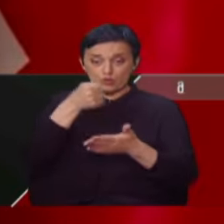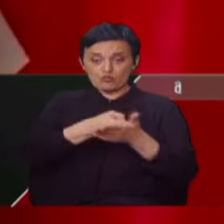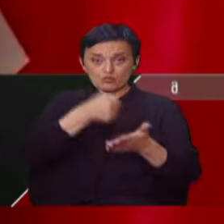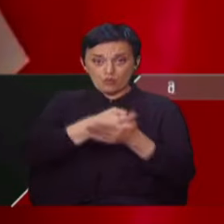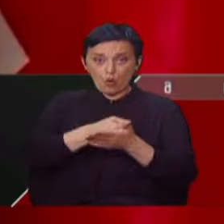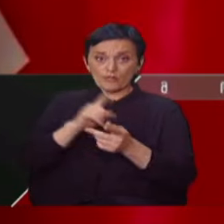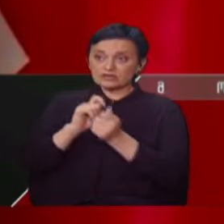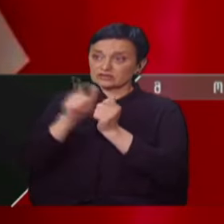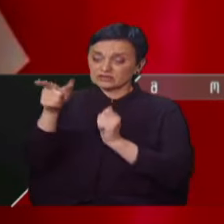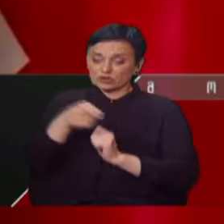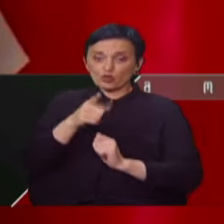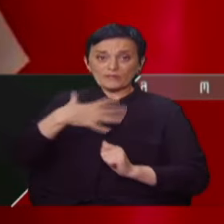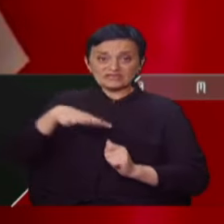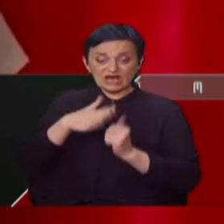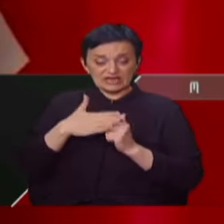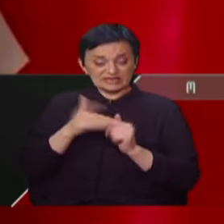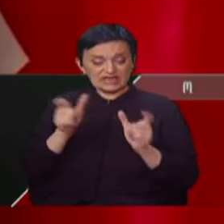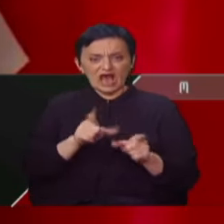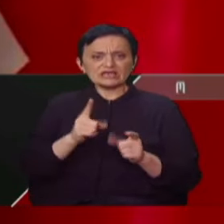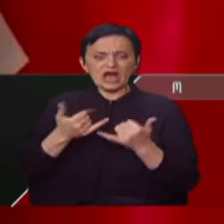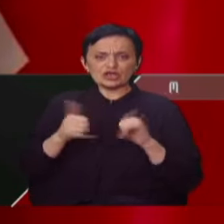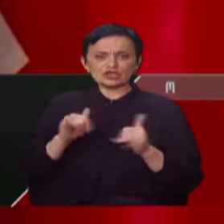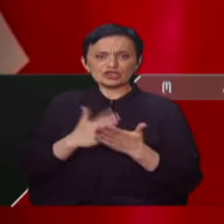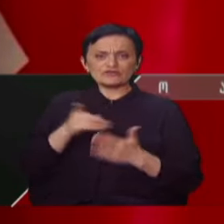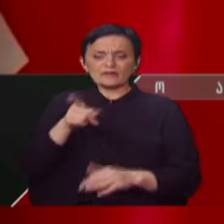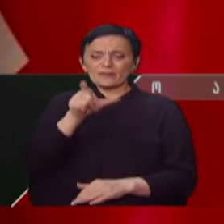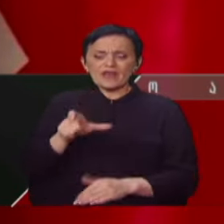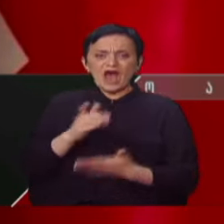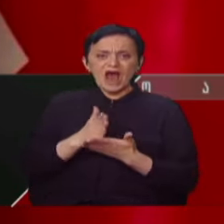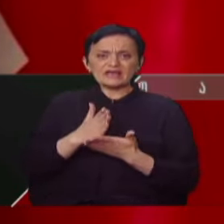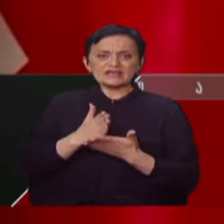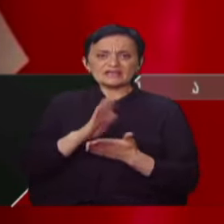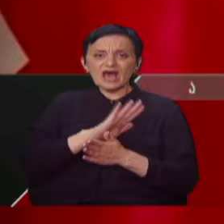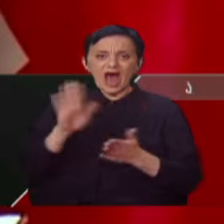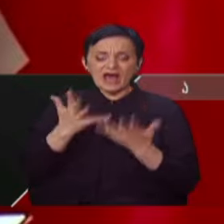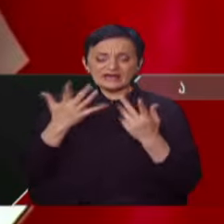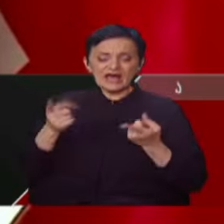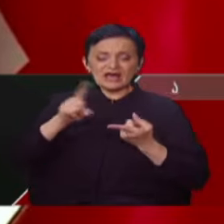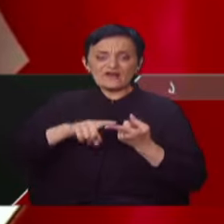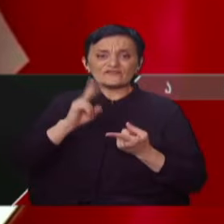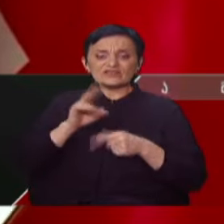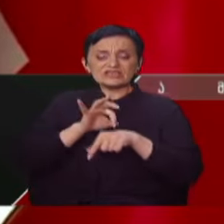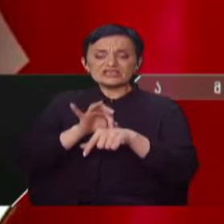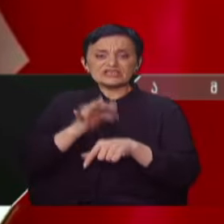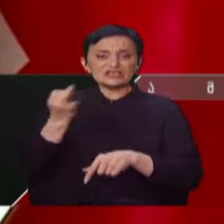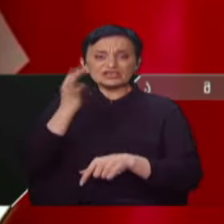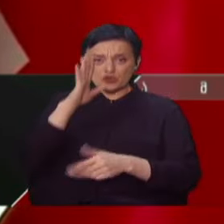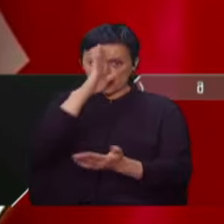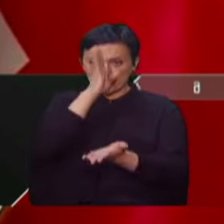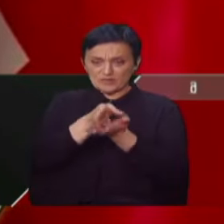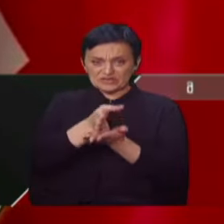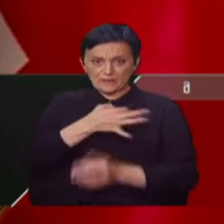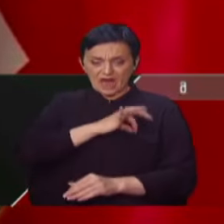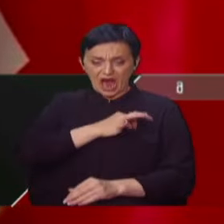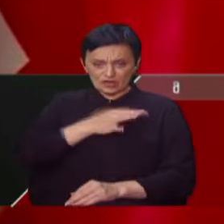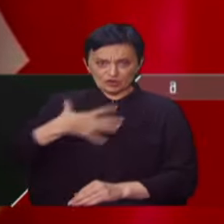რომ საქართველოს დასანქცირებულიყო თავისოს და რა გვიკვირს. ისინი არიან არა გავლენის და არა ვიღაცის ინტერესებს. ისინი არიან პირდაპირი აგენტურა